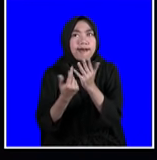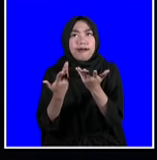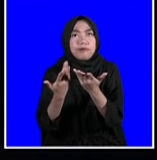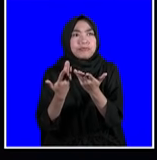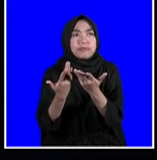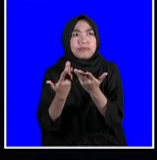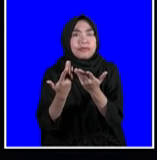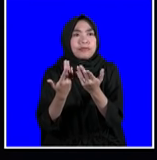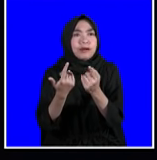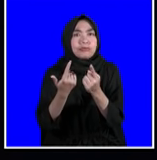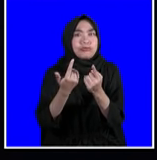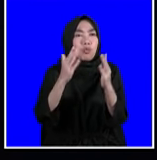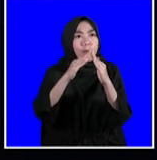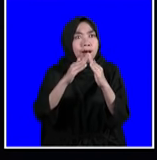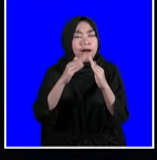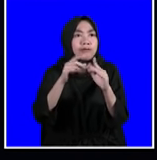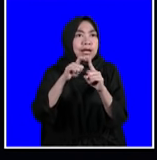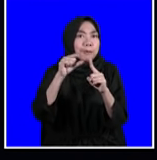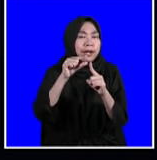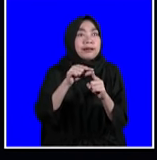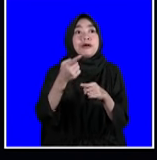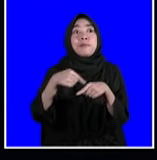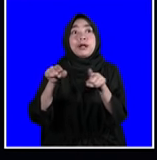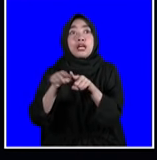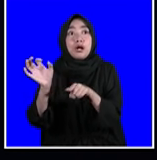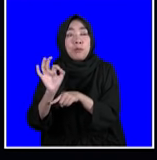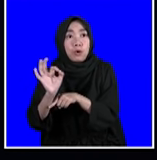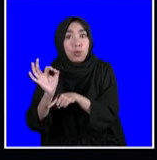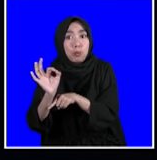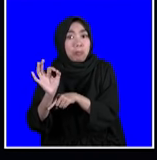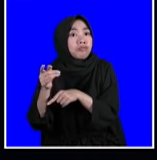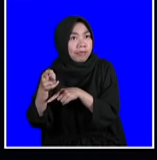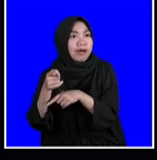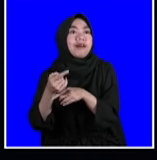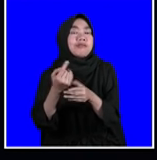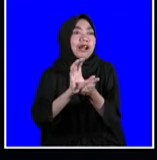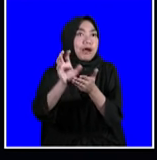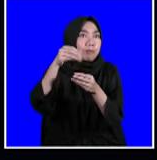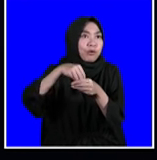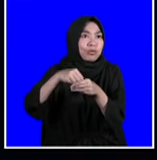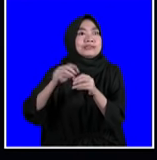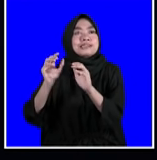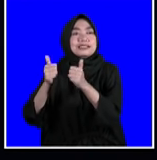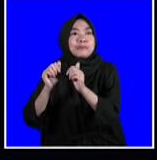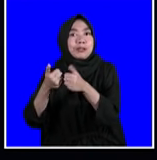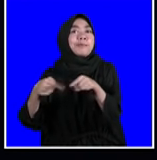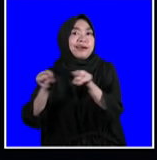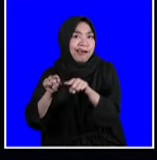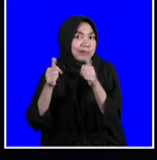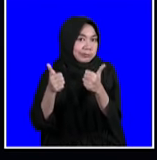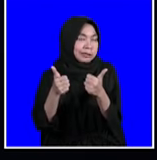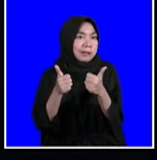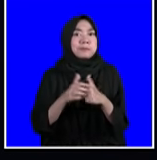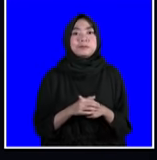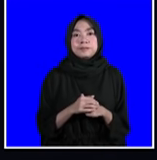DP rumahnya, ya. Jika dia belum menikah dan ingin menikah, dia bisa berinvestasi untuk mempersiapkan dana pernikahan.